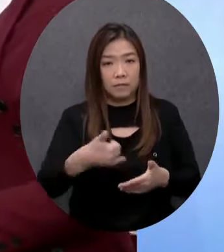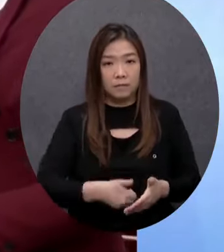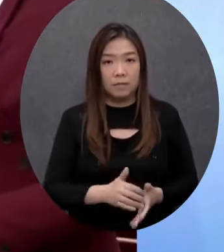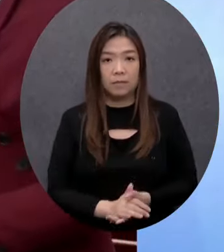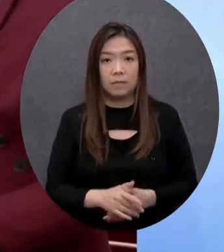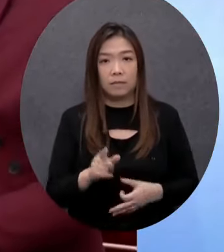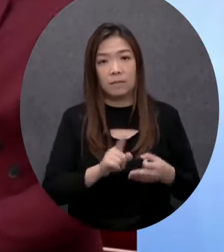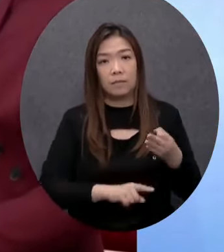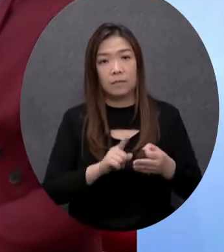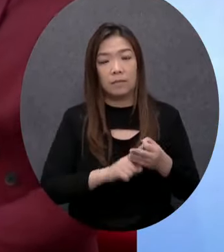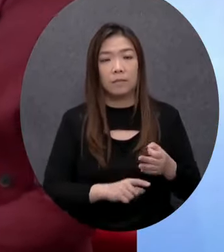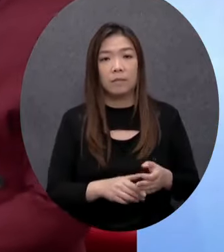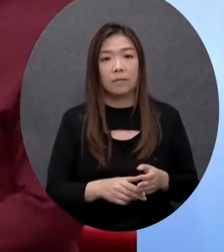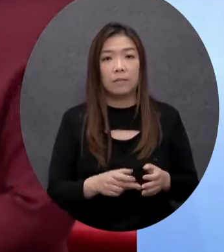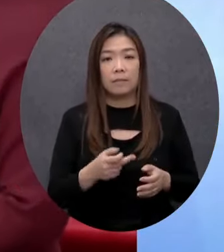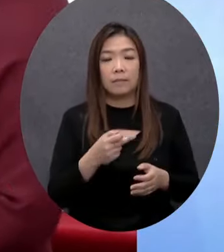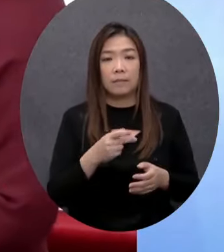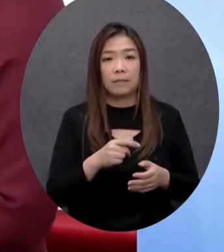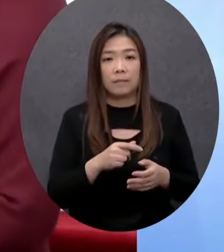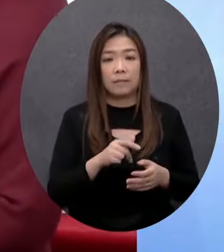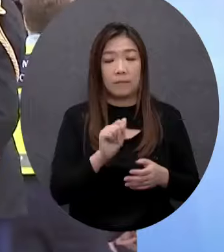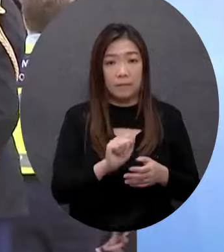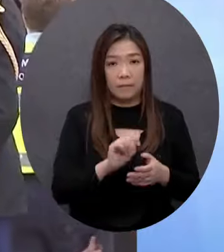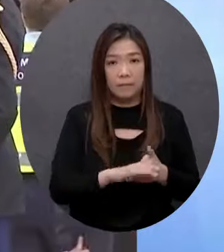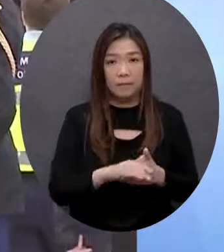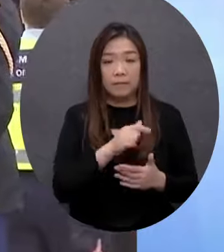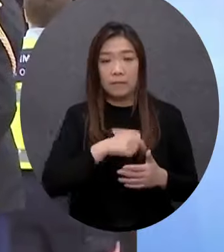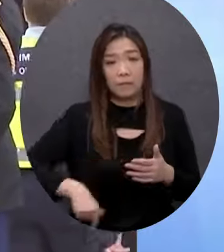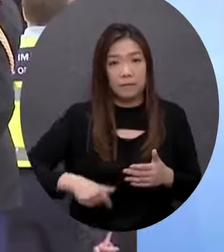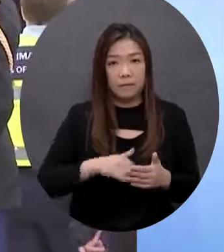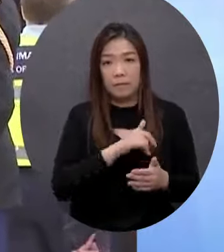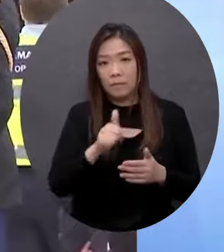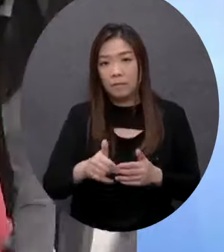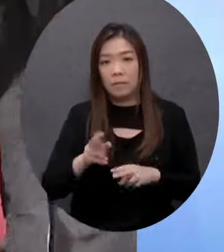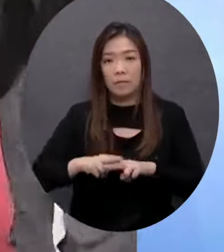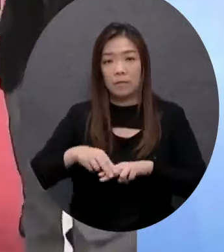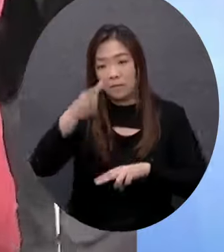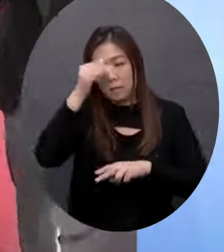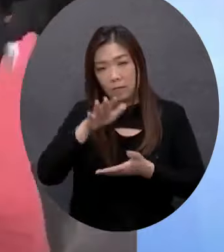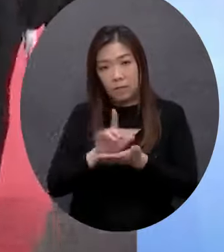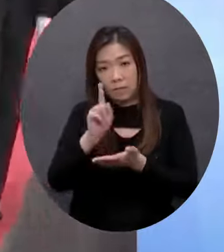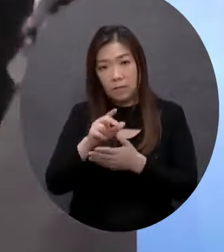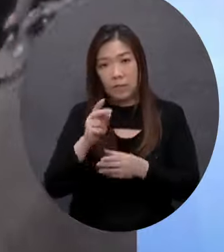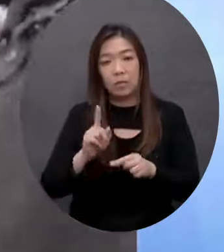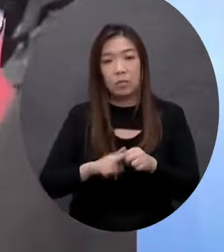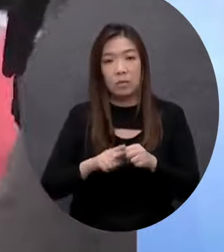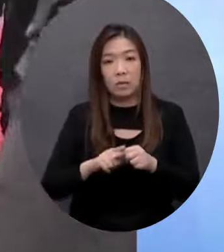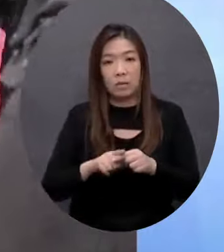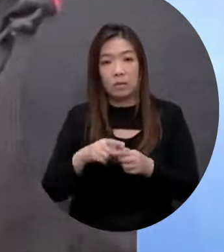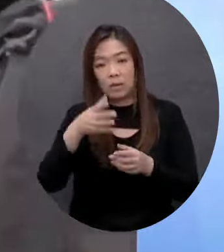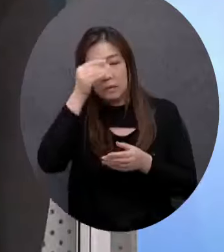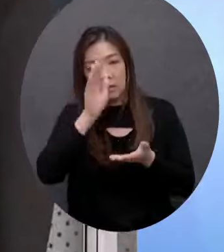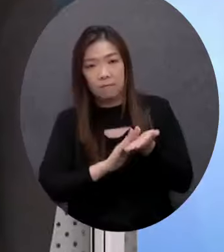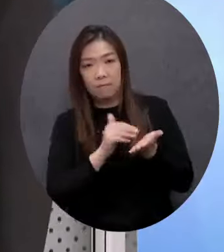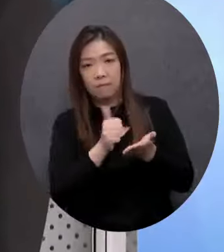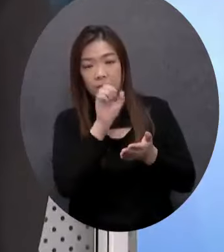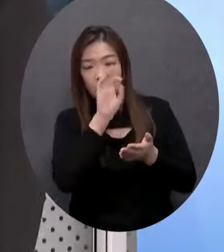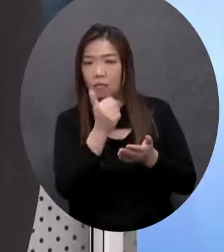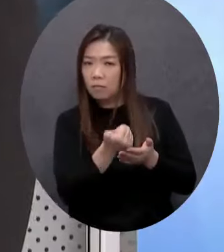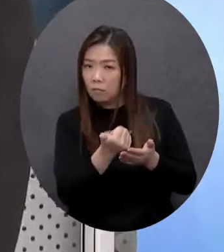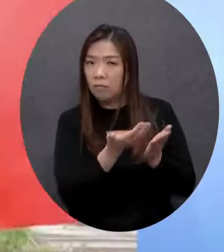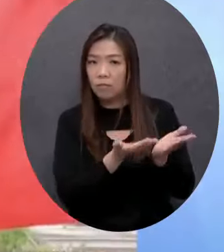阿塔尔担任议员期间曾经到中国学过一年中文，习近平赞他讲得好，好标准，欢迎他